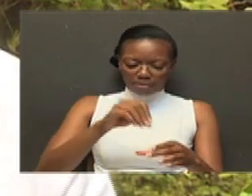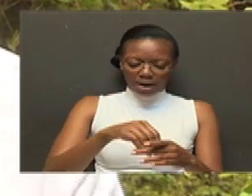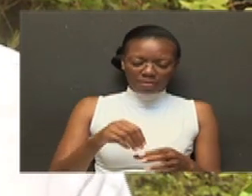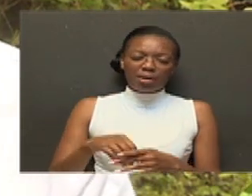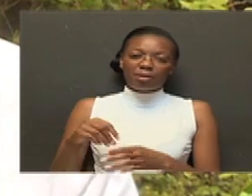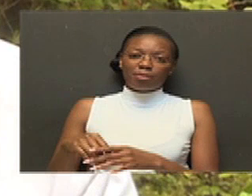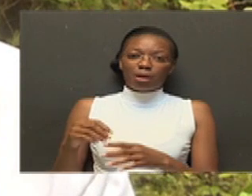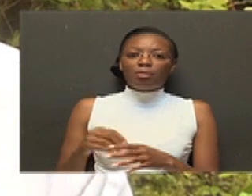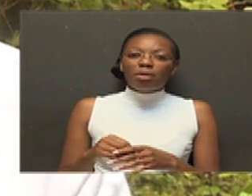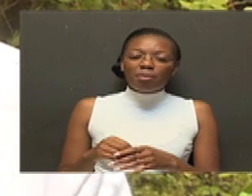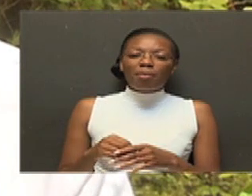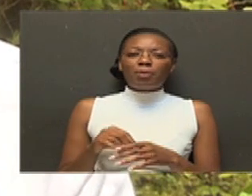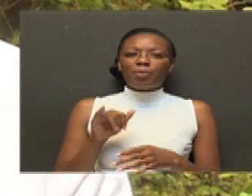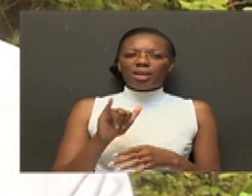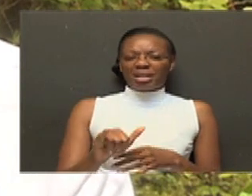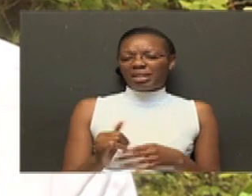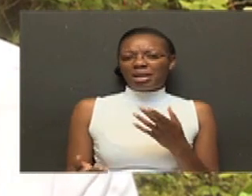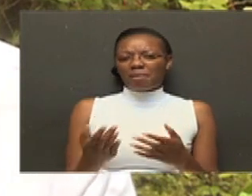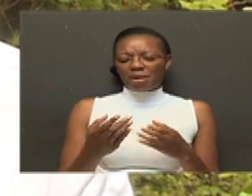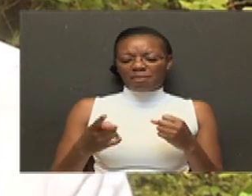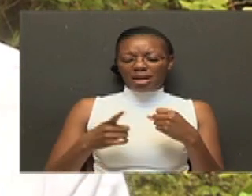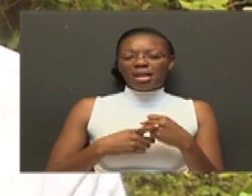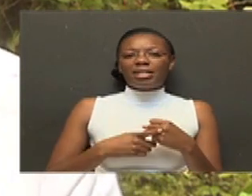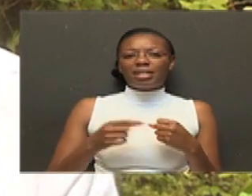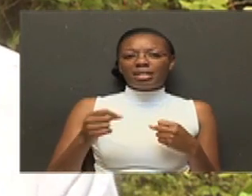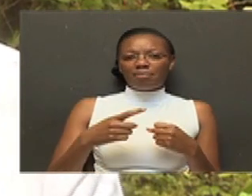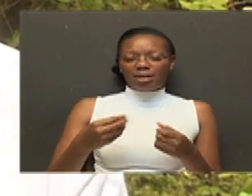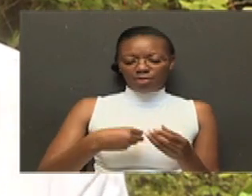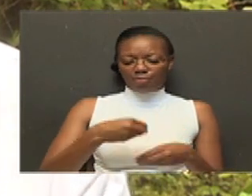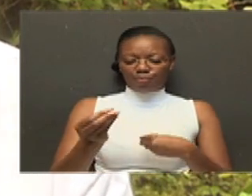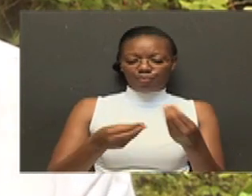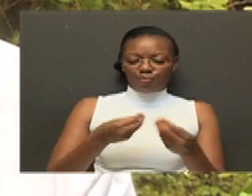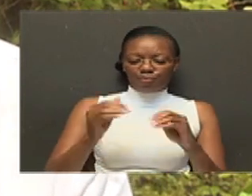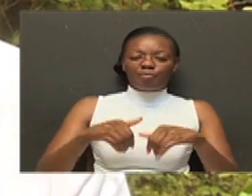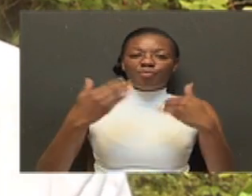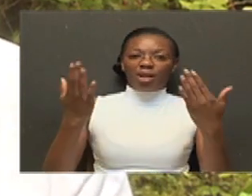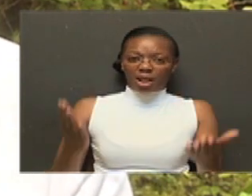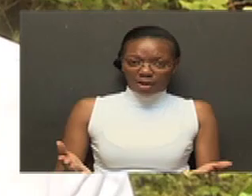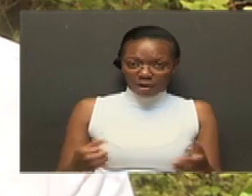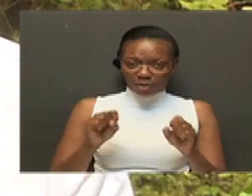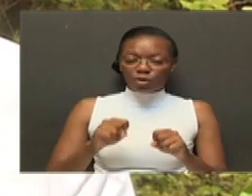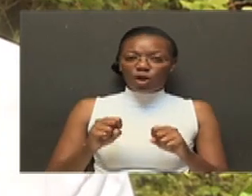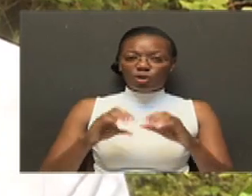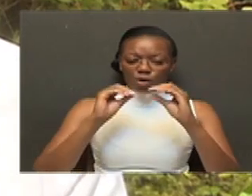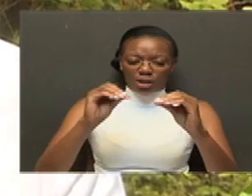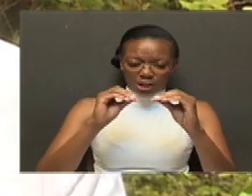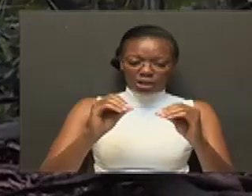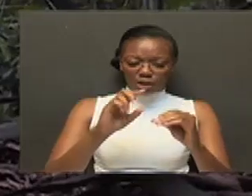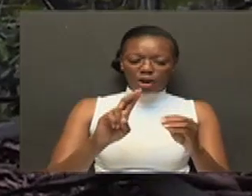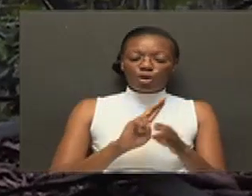culture. After kukaa nayo karibu miezi sita ndio tunahusia farmers sasa na kuambia maana ya kila